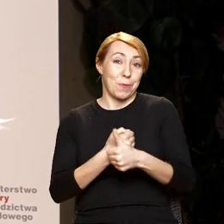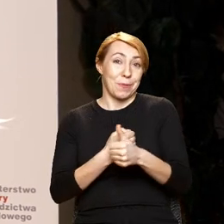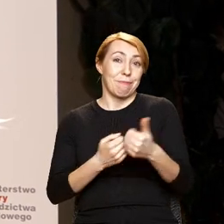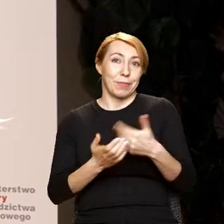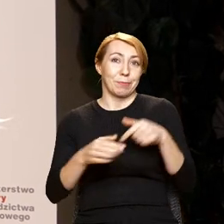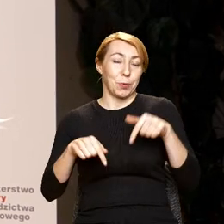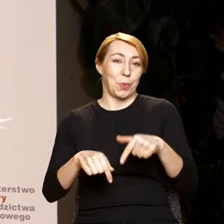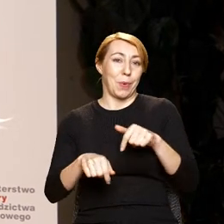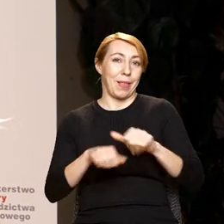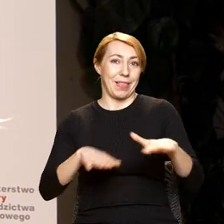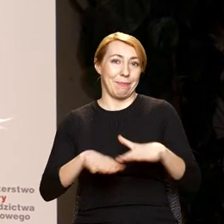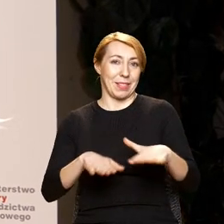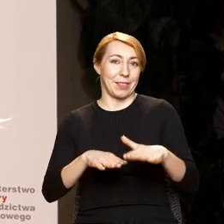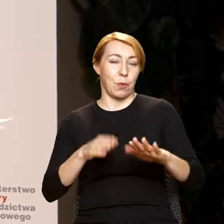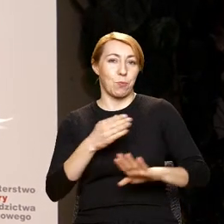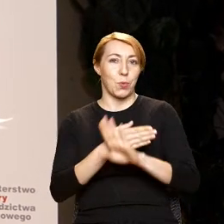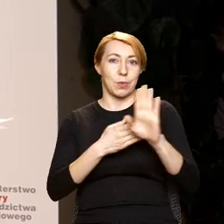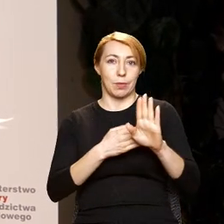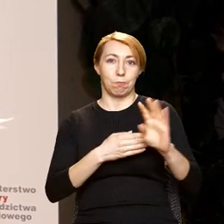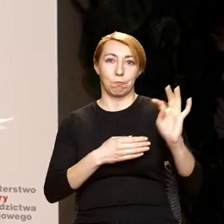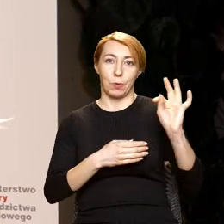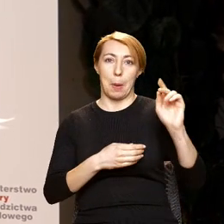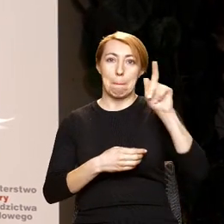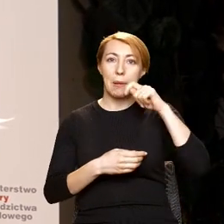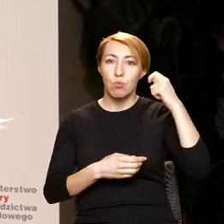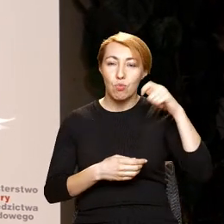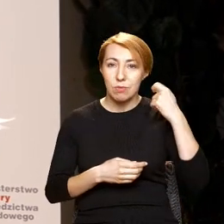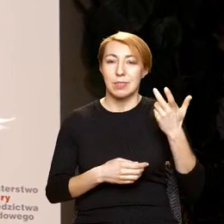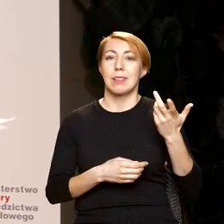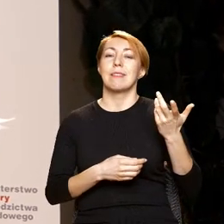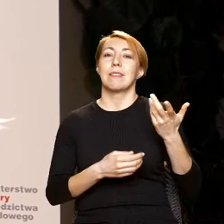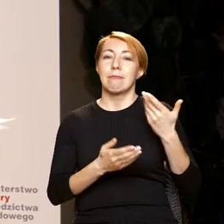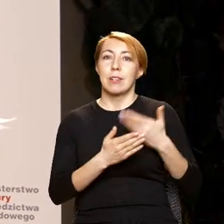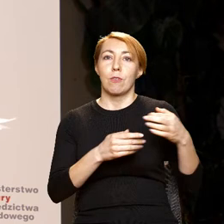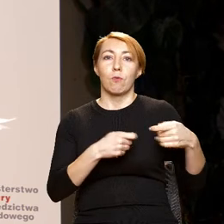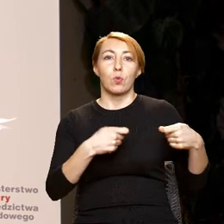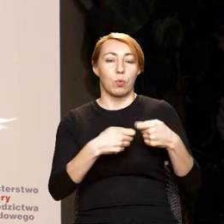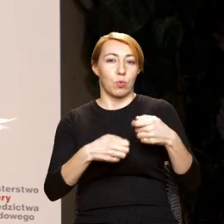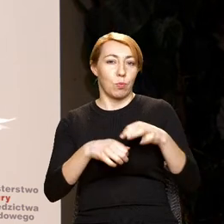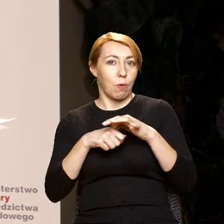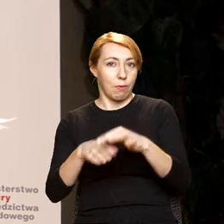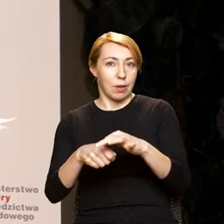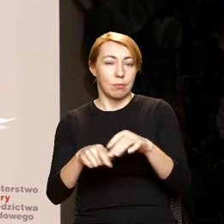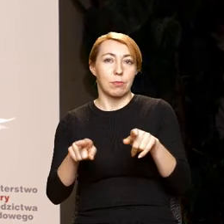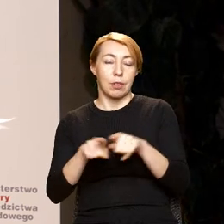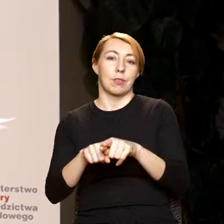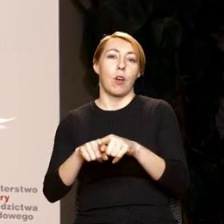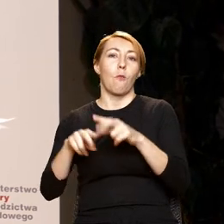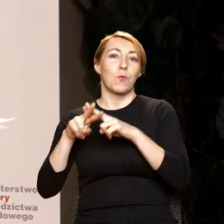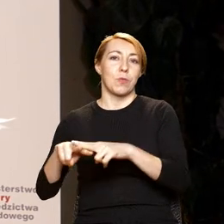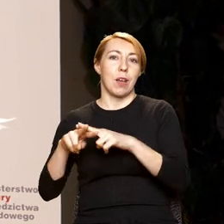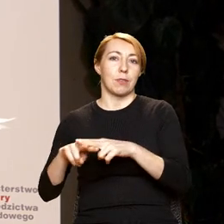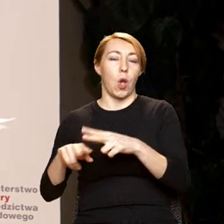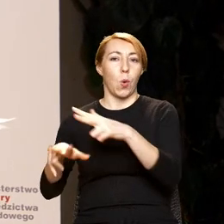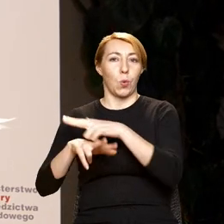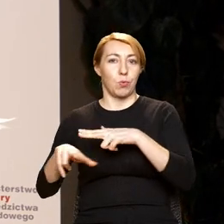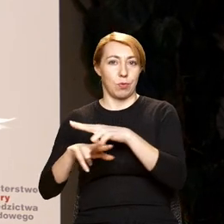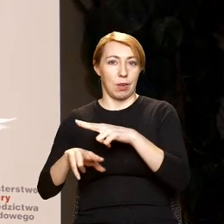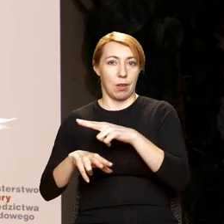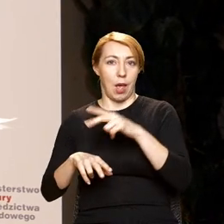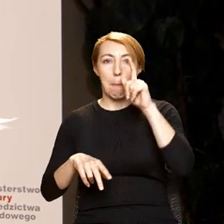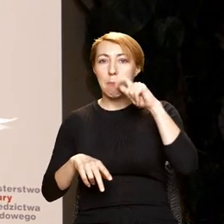Muzeum Józefa Piłsudskiego i jesteśmy instytucją współprowadzoną przez Fundację Rodziny Józefa